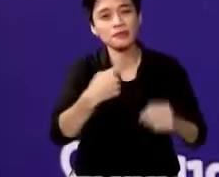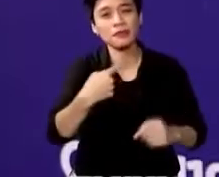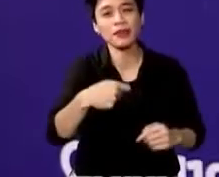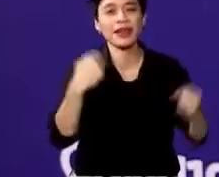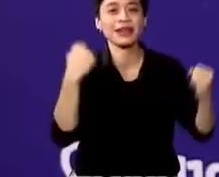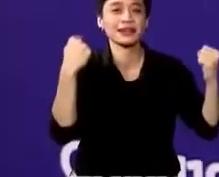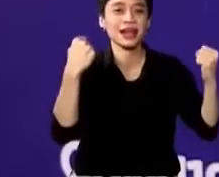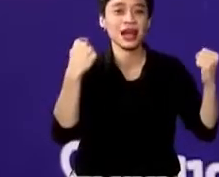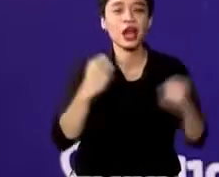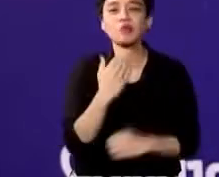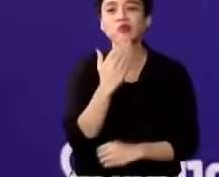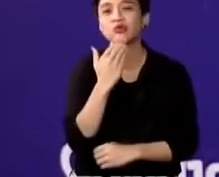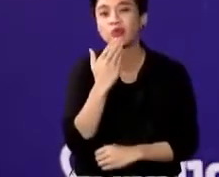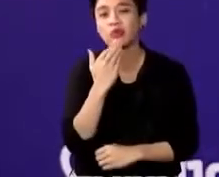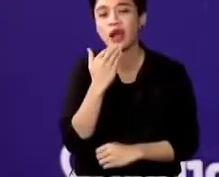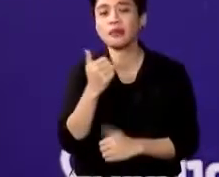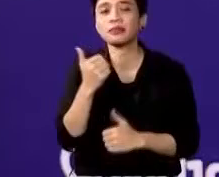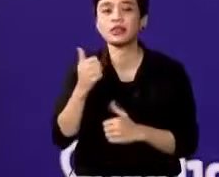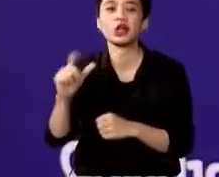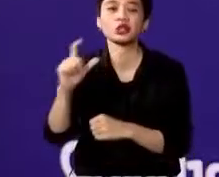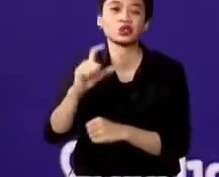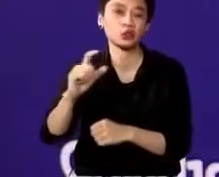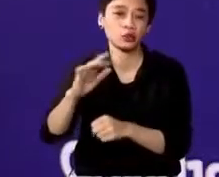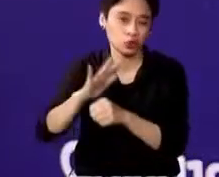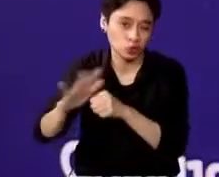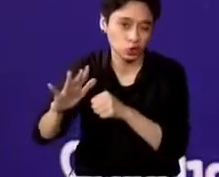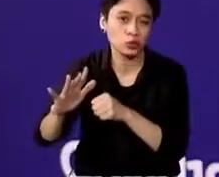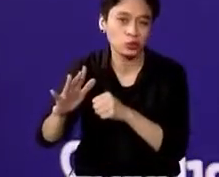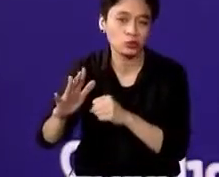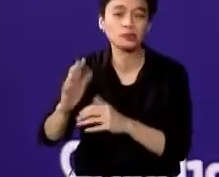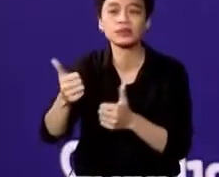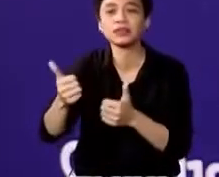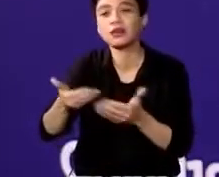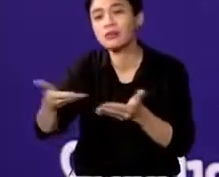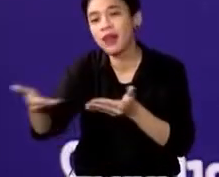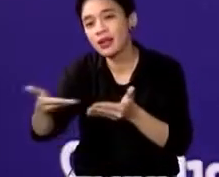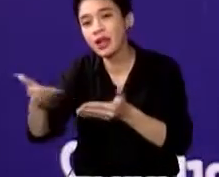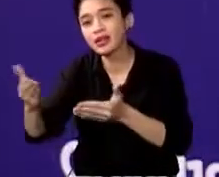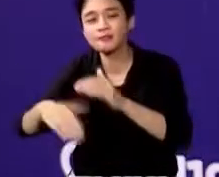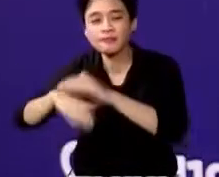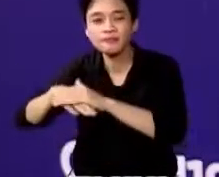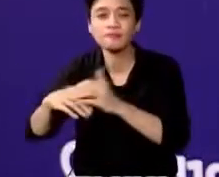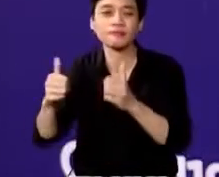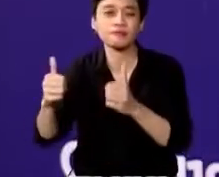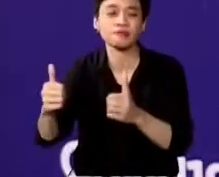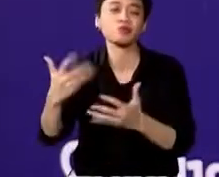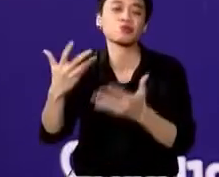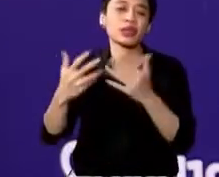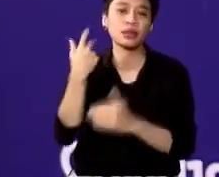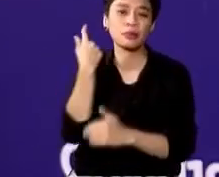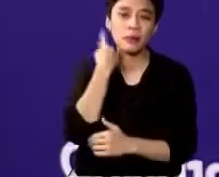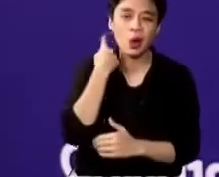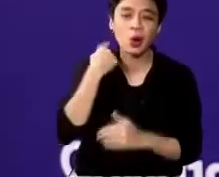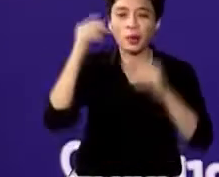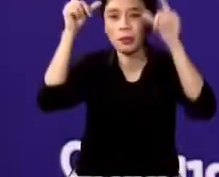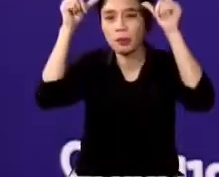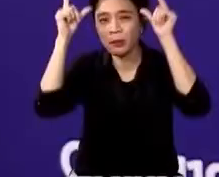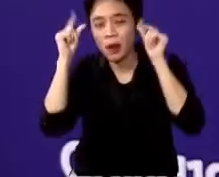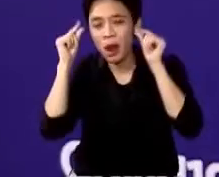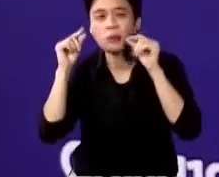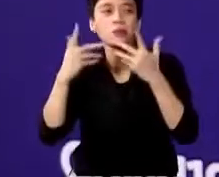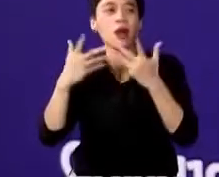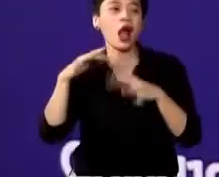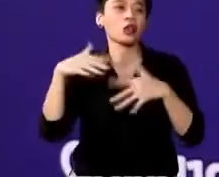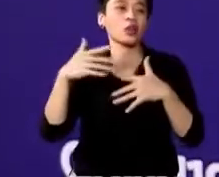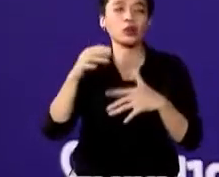meng-cover dan EE sesuai dengan proporsional dari ee pelayanan dan di sana baik itu tenaga dokter tenaga perawat tenaga